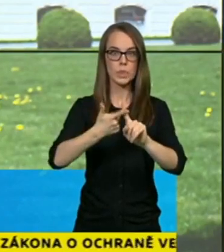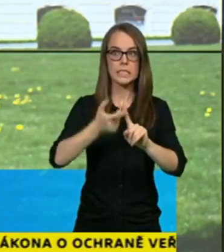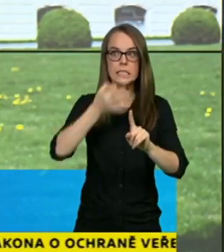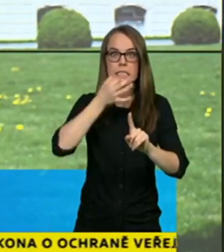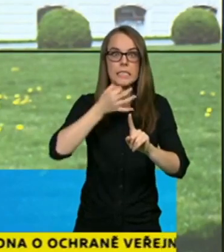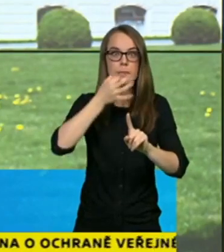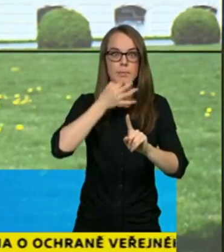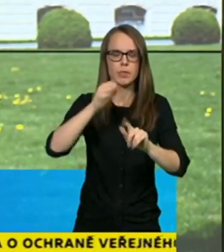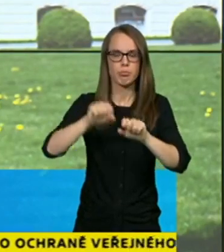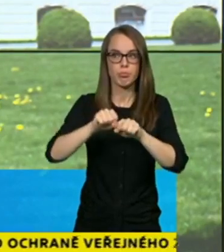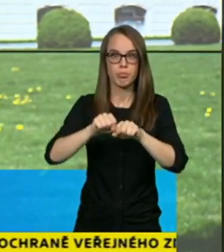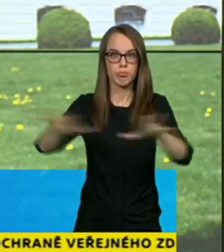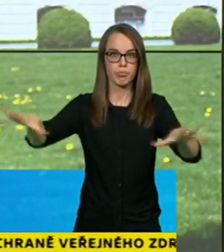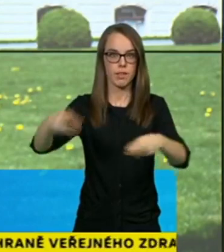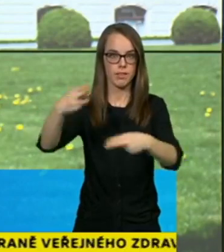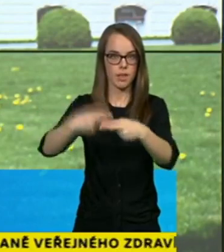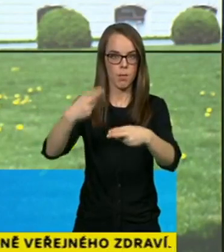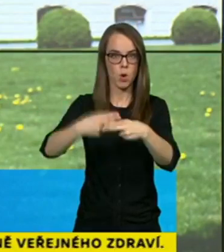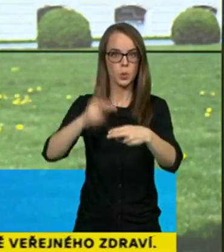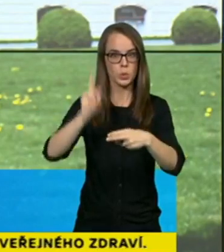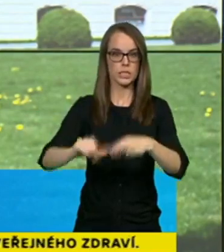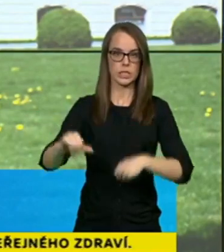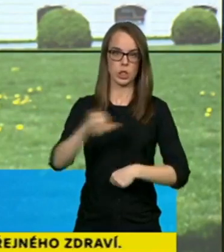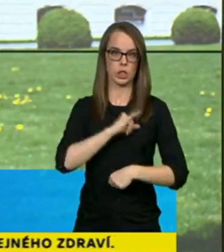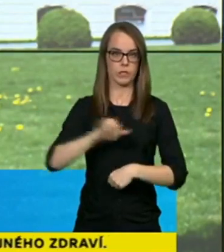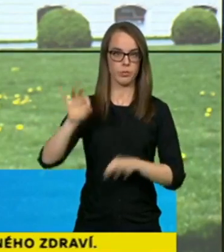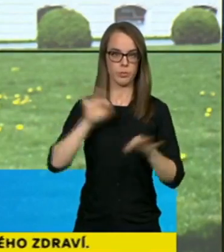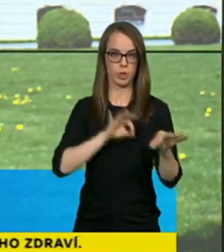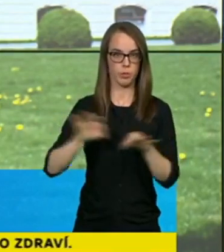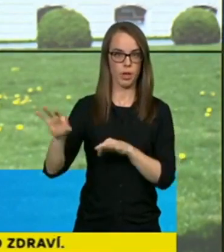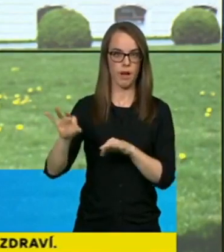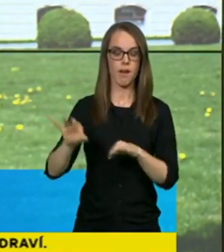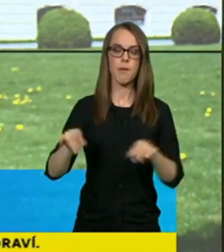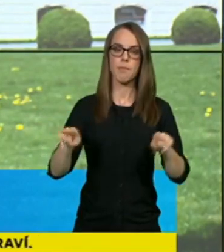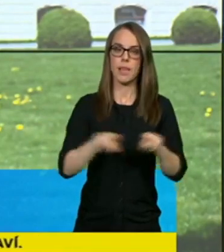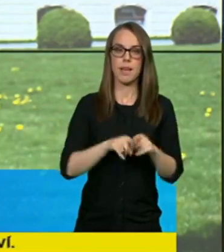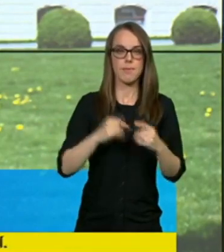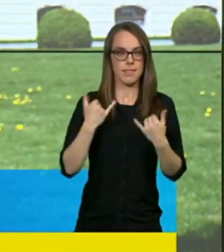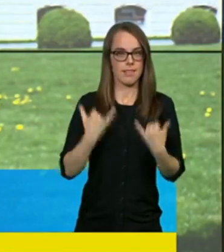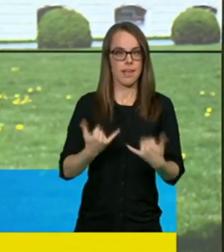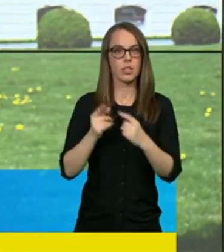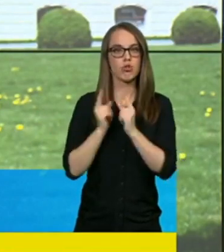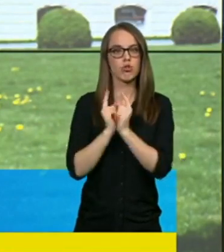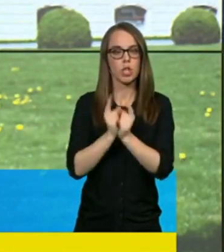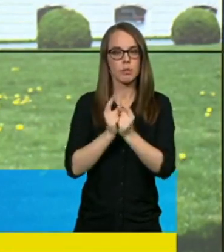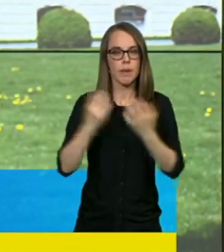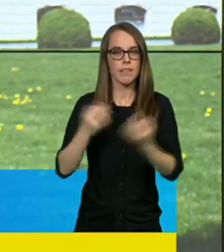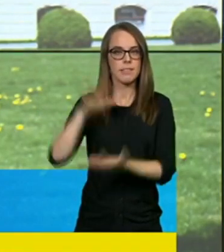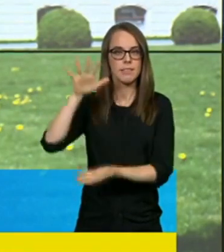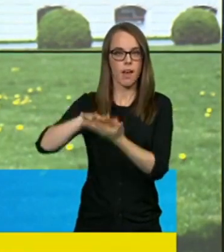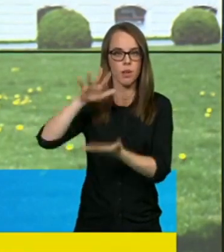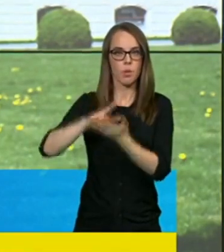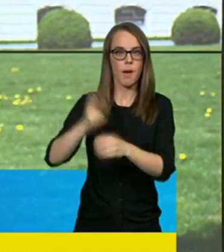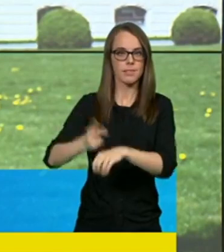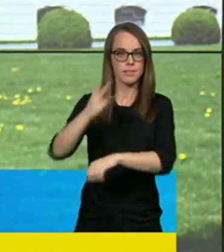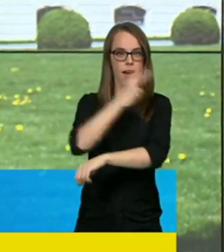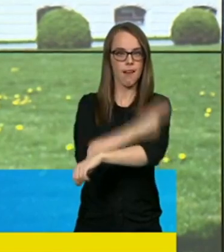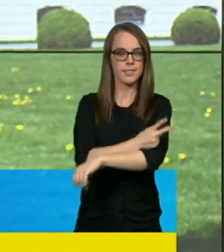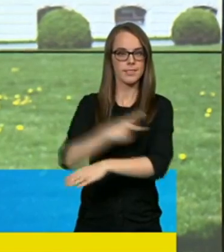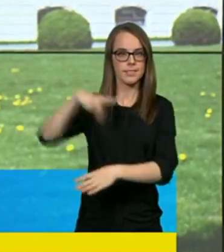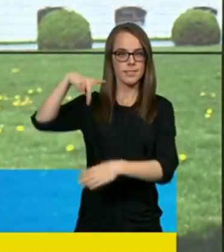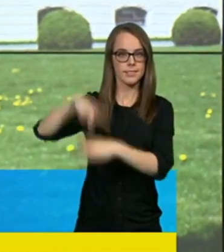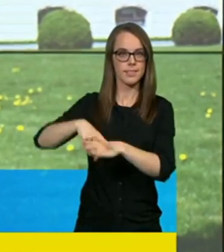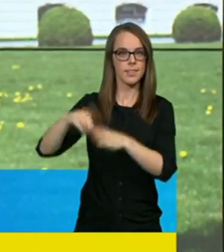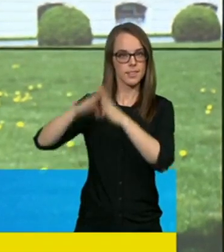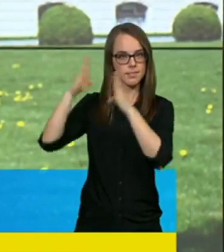důležitý krok. My jsme dneska opětovně se posunuli v té diskuzi. Už jsme vlastně ji zahájili ve čtvrtek. Dneska jsme si stanovili